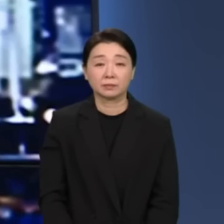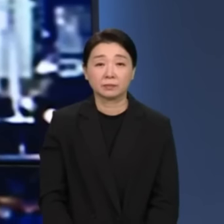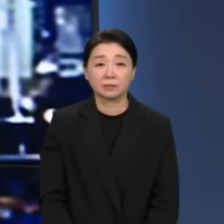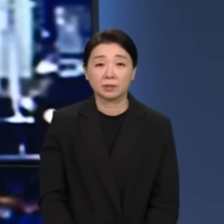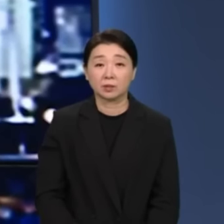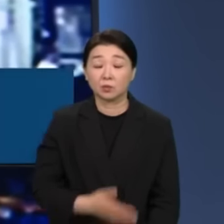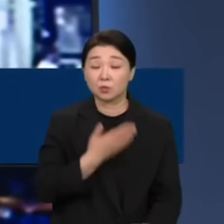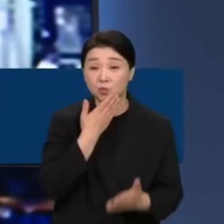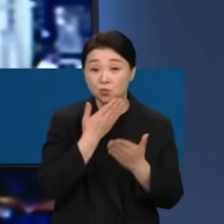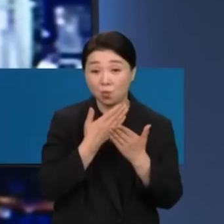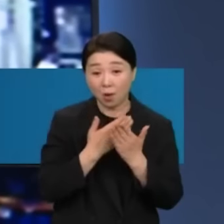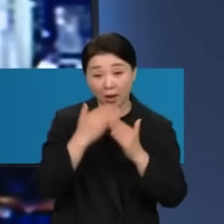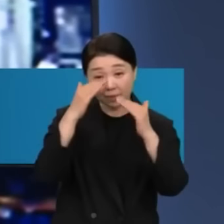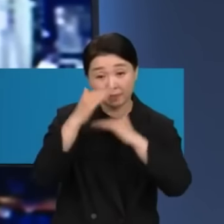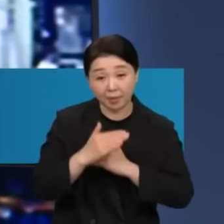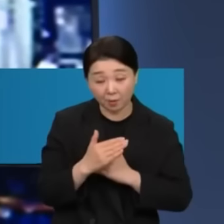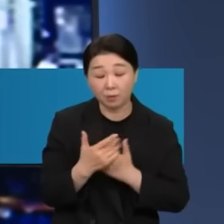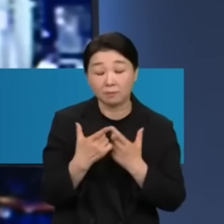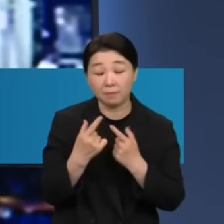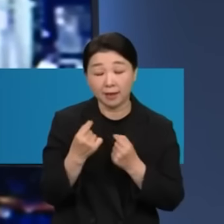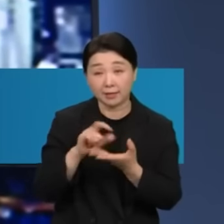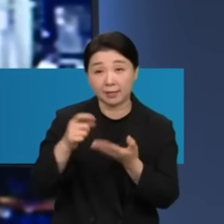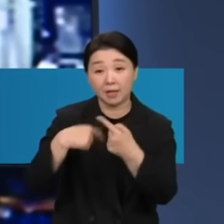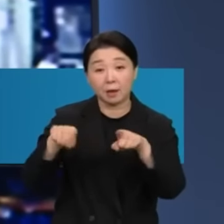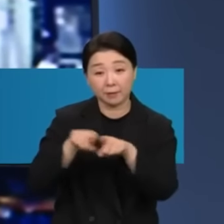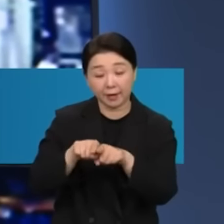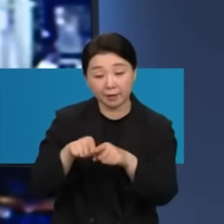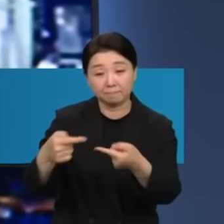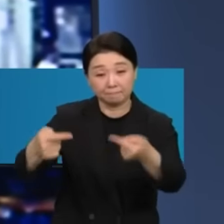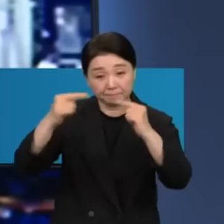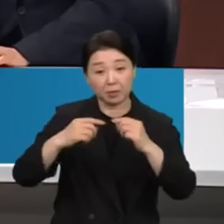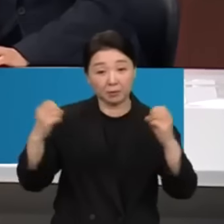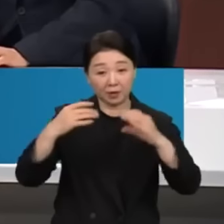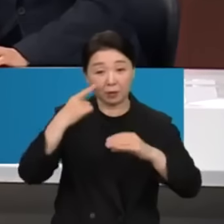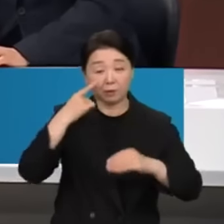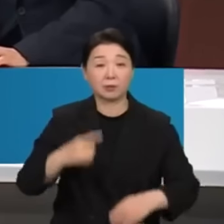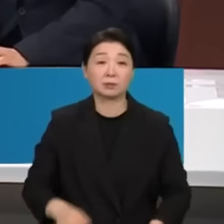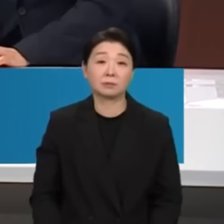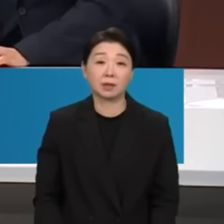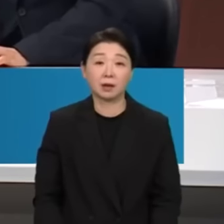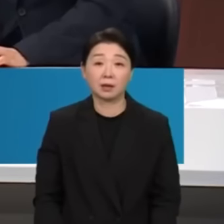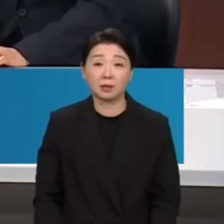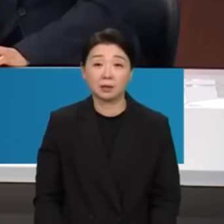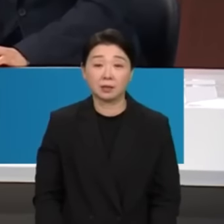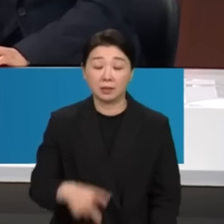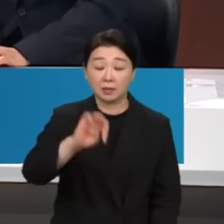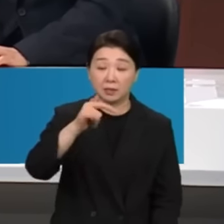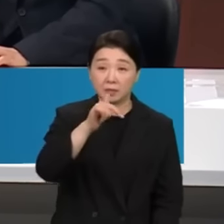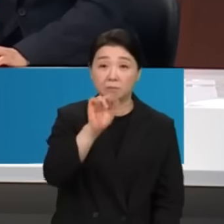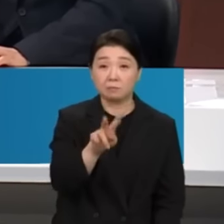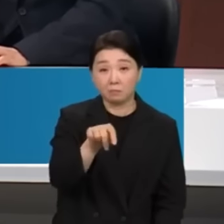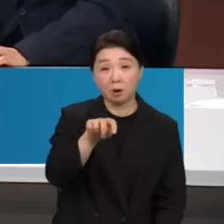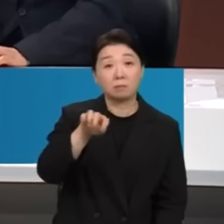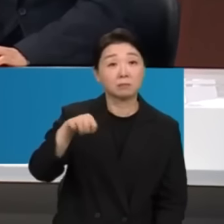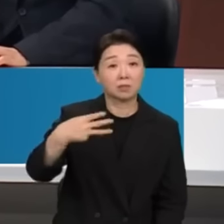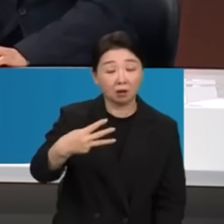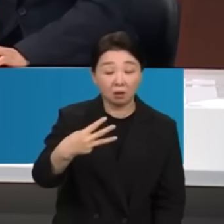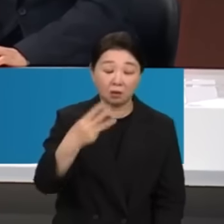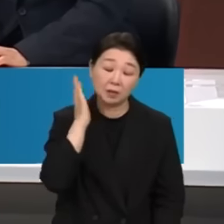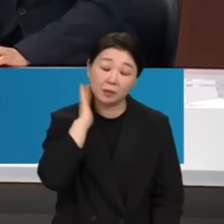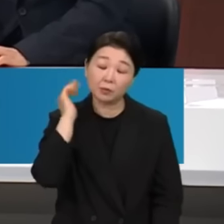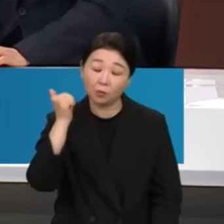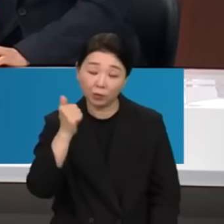중요한 대목이라 스튜디오에서 짚고 넘어가겠습니다. 자, 유선희 기자, 신범철 전 차관은 대통령과 사건